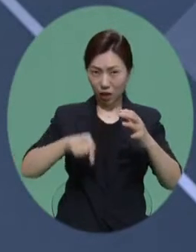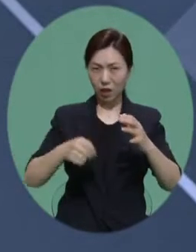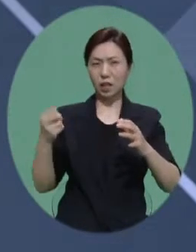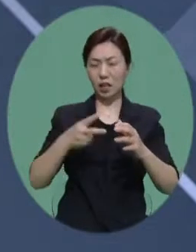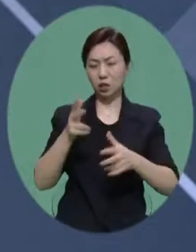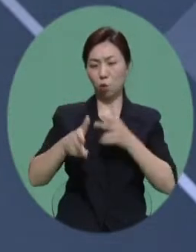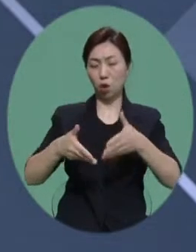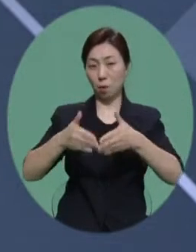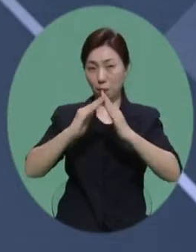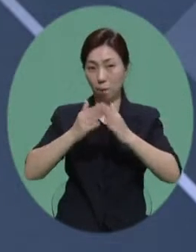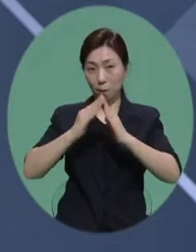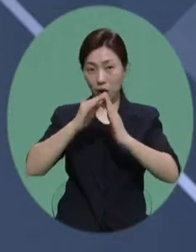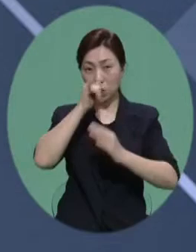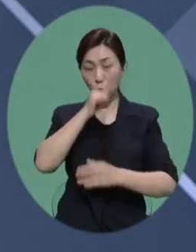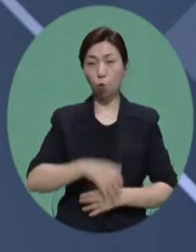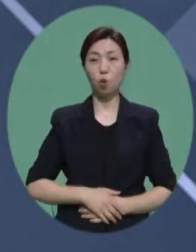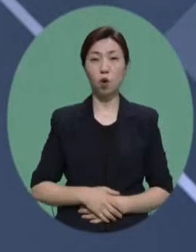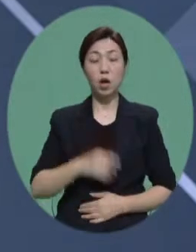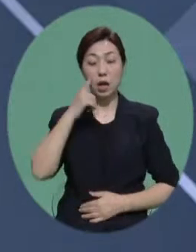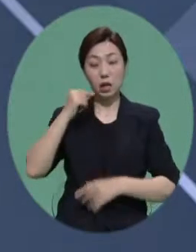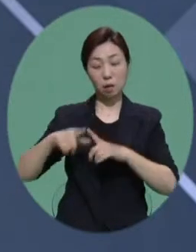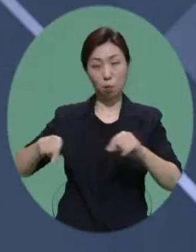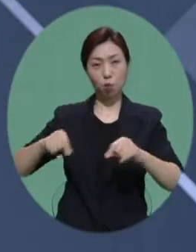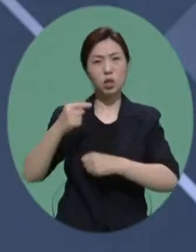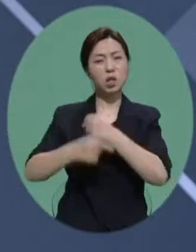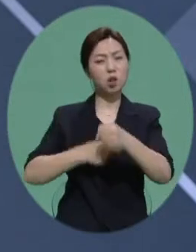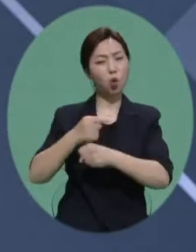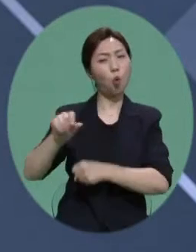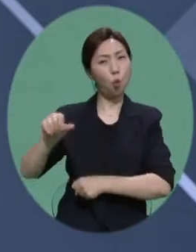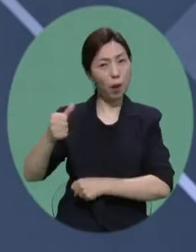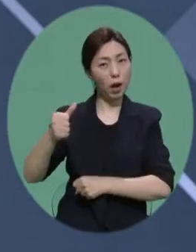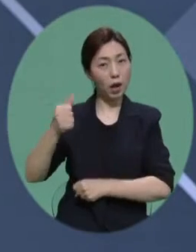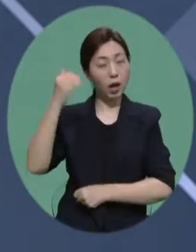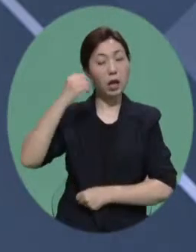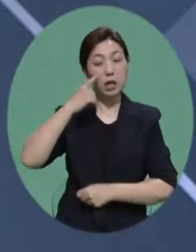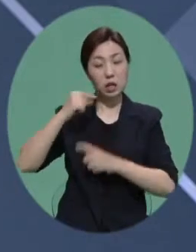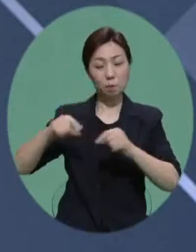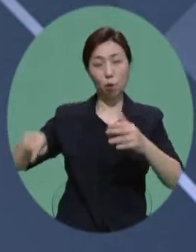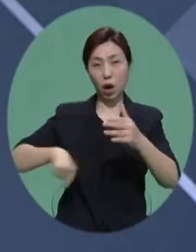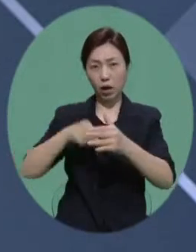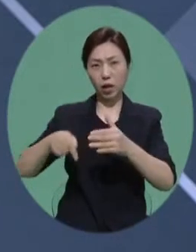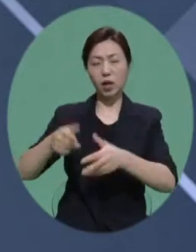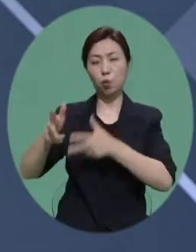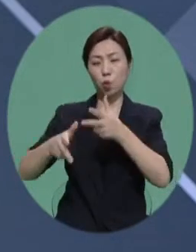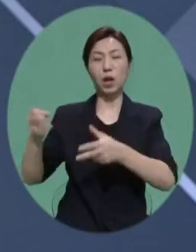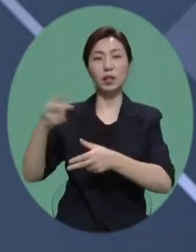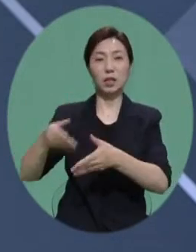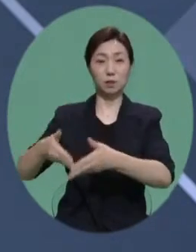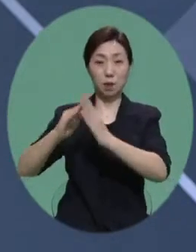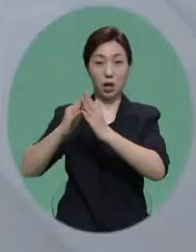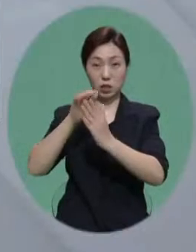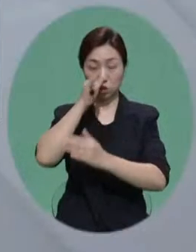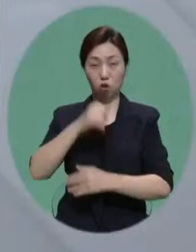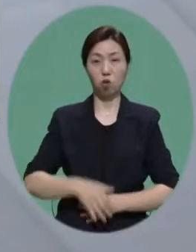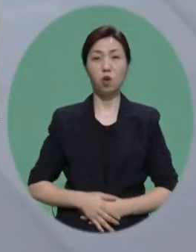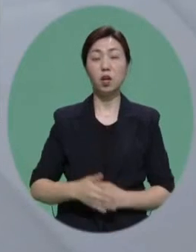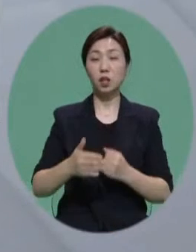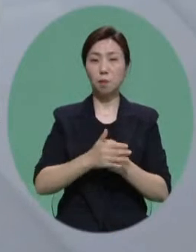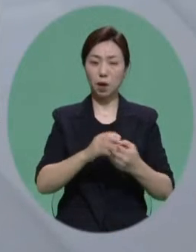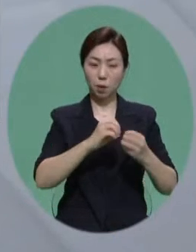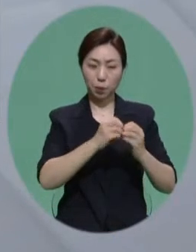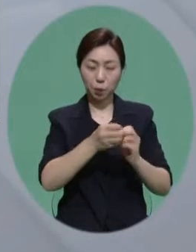연 500 개 정도씩 이렇게 유치 되는 겁니다 그리고 또 이런 것들이 제조 그리고 또 고부가 가치